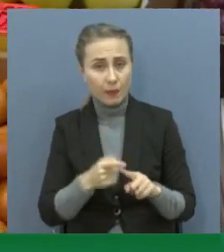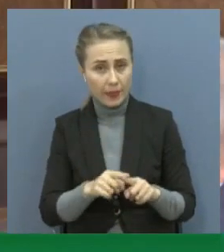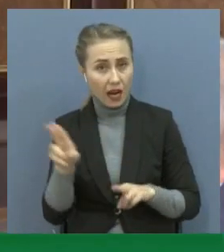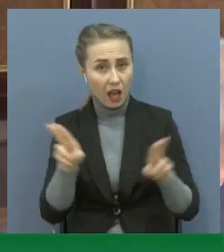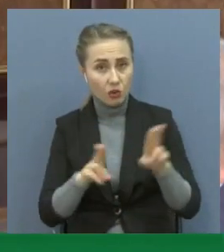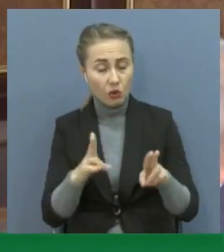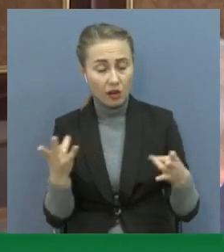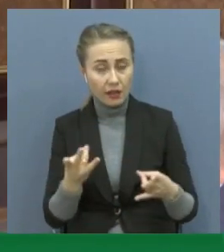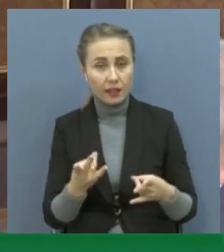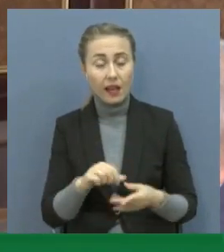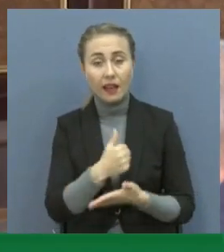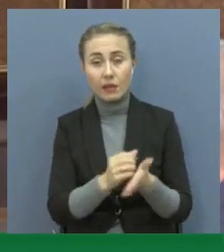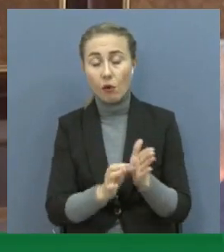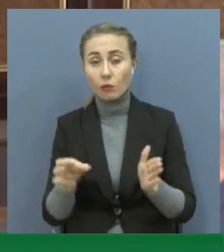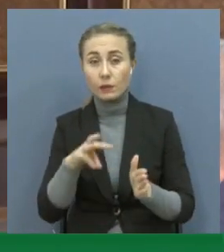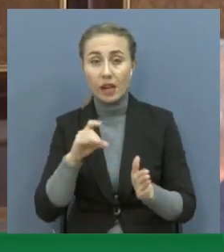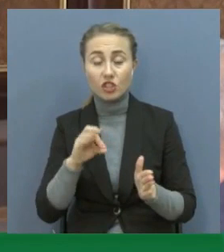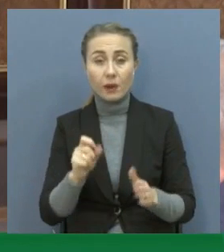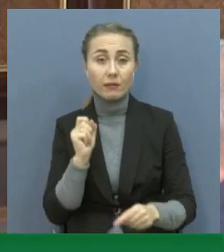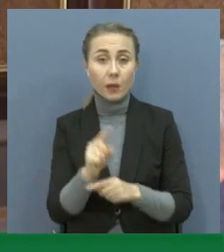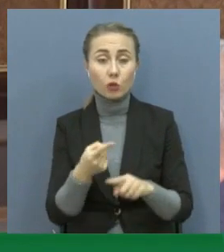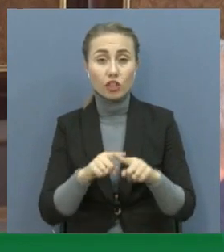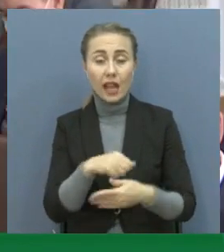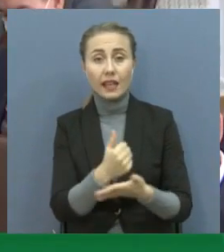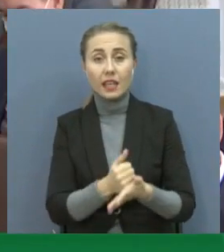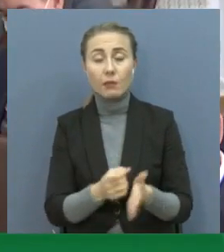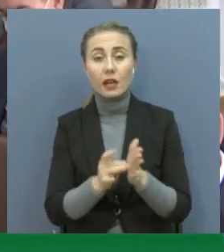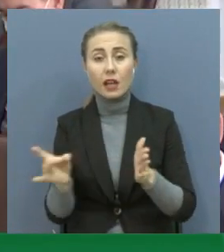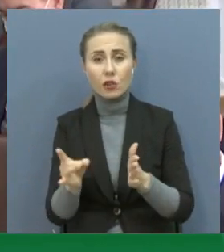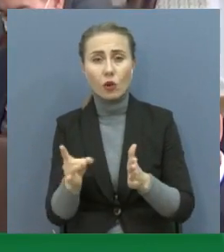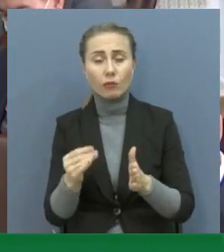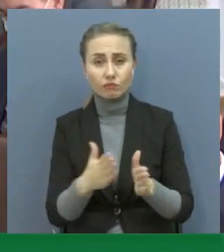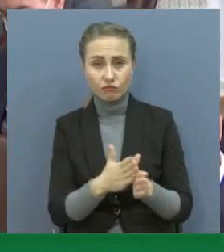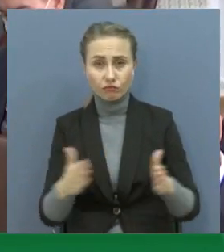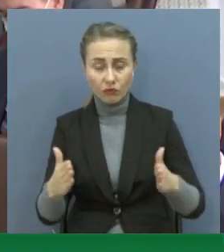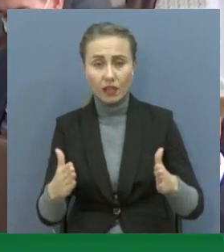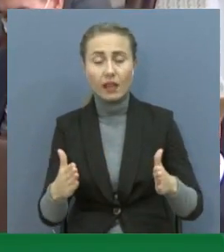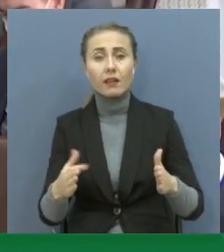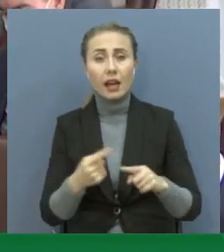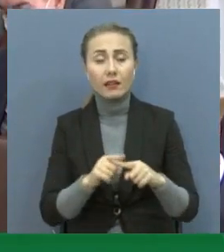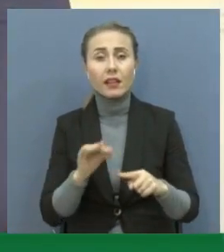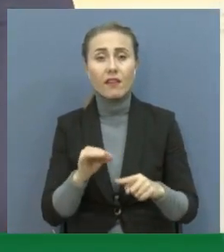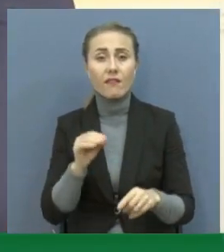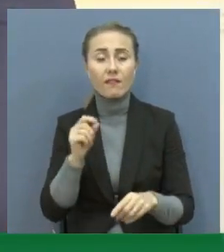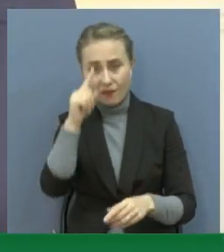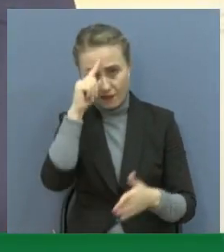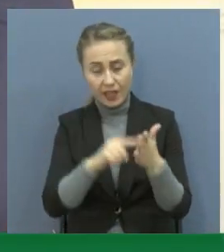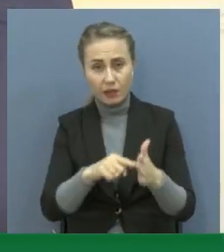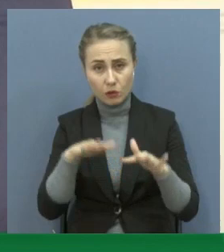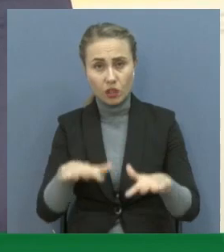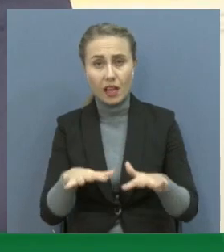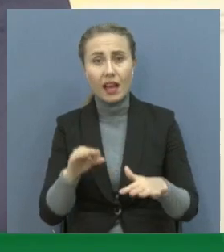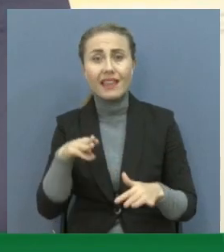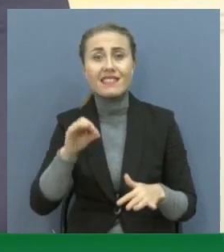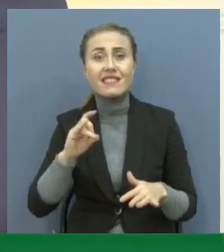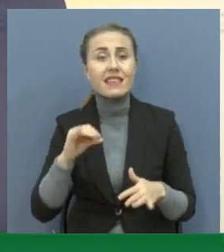контроле. Аким области Эрмек Маржакпаев также поручил акимам районов выравнивать экономику на веренном участке. А каждый неосвоенный тин